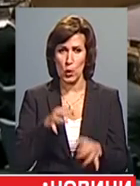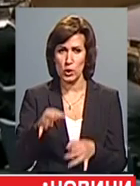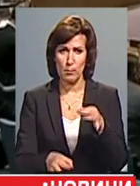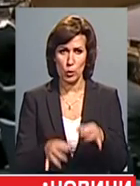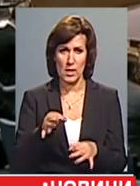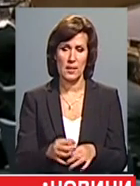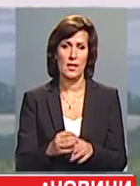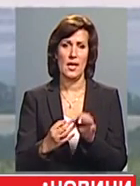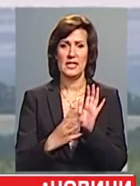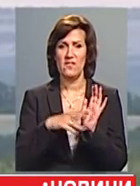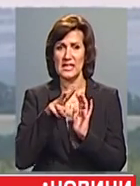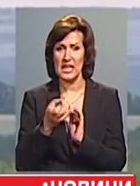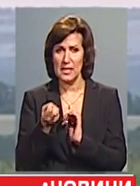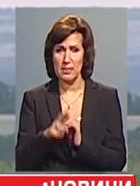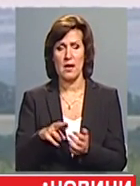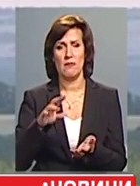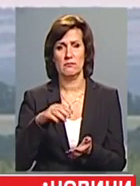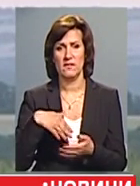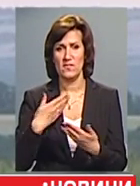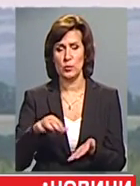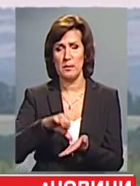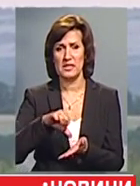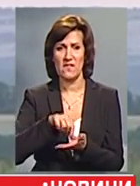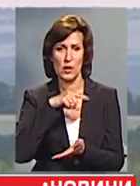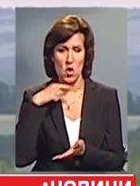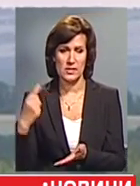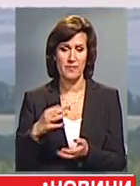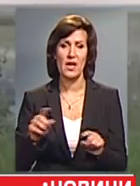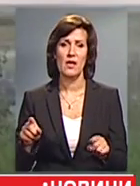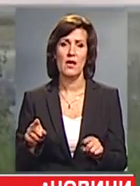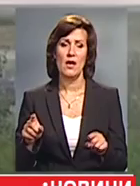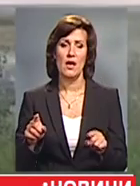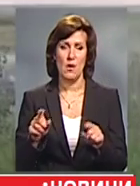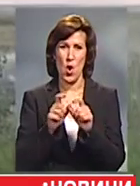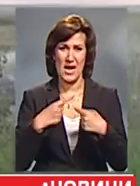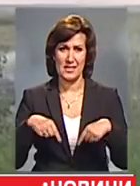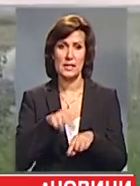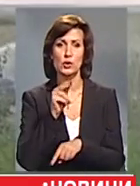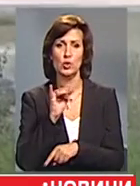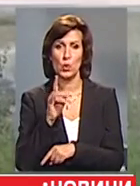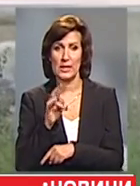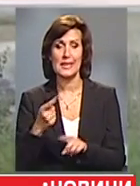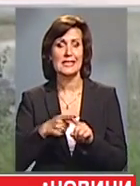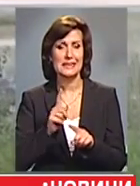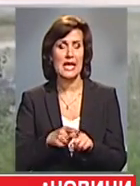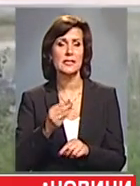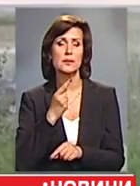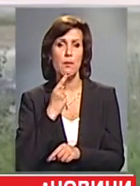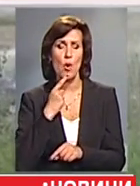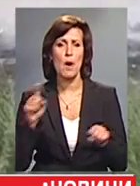трибуналу 9 липня виступив представник Росії в організації Віталій Чуркін. На його думку, це спроба